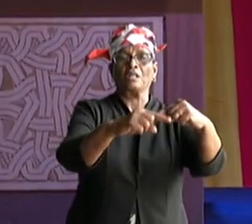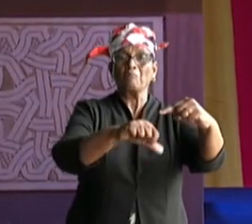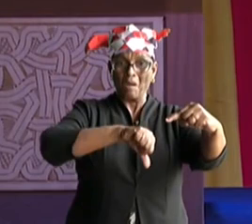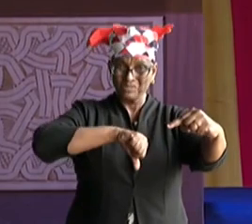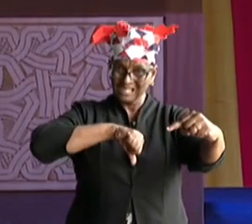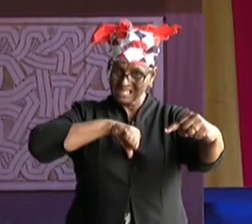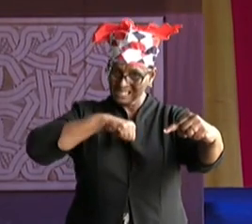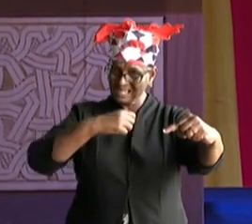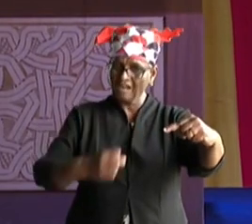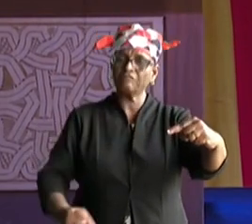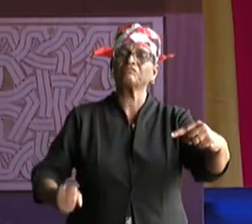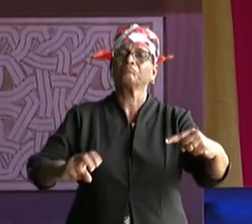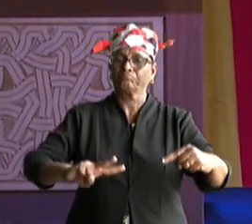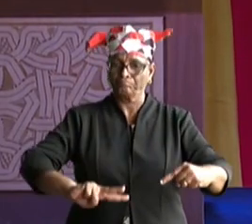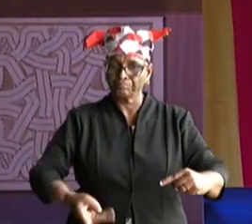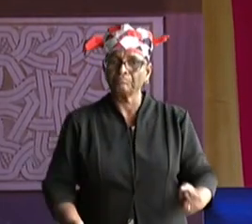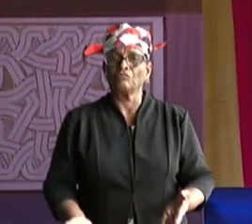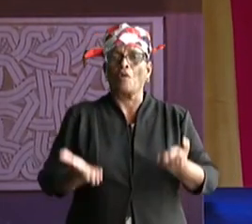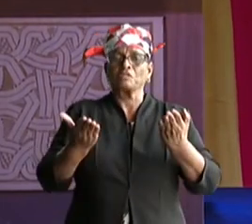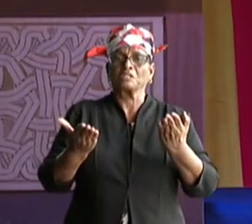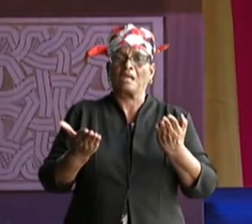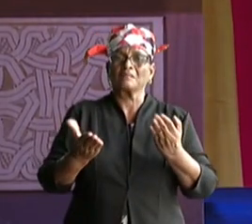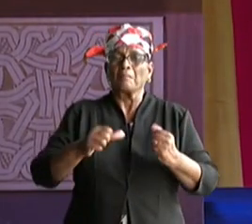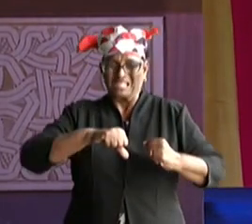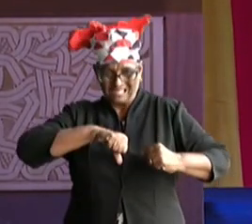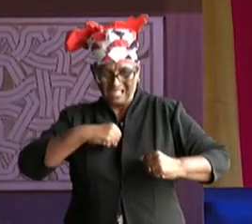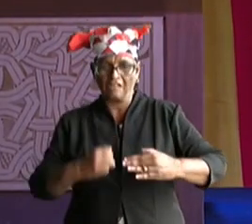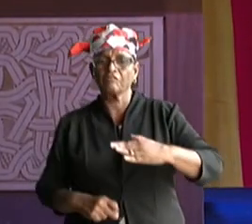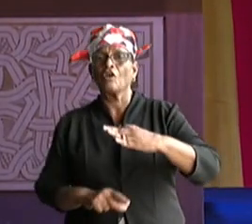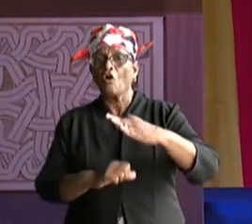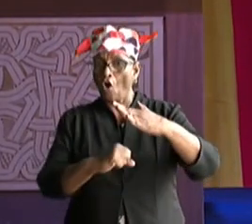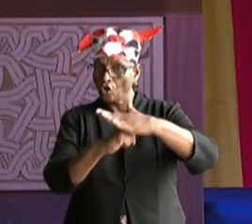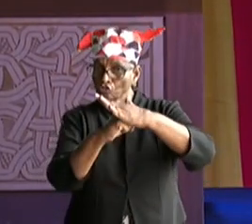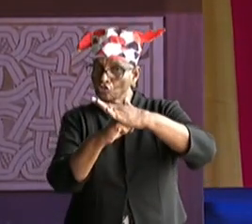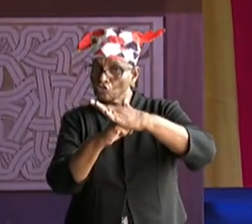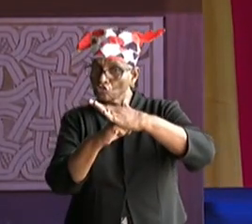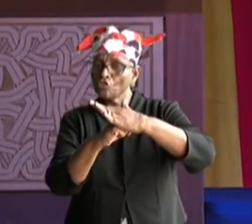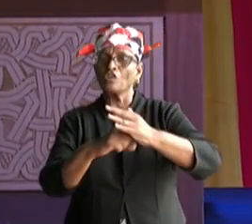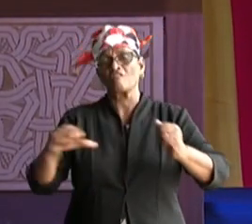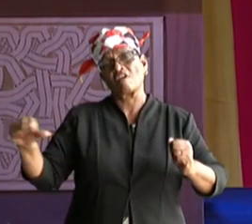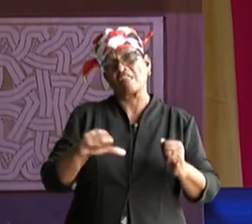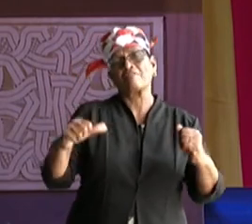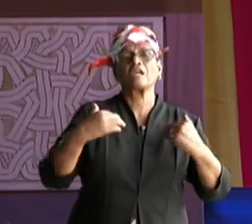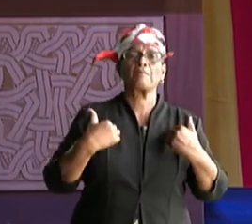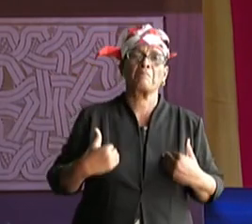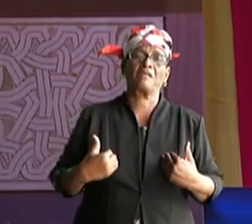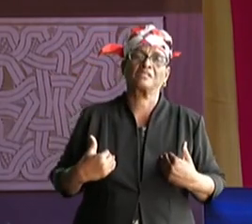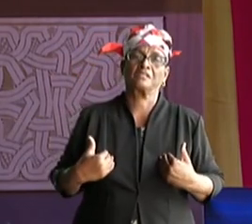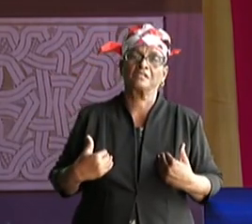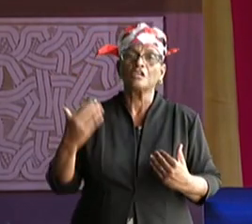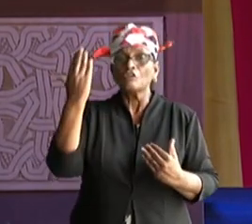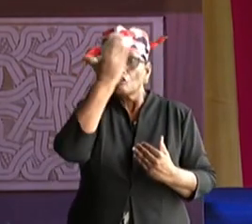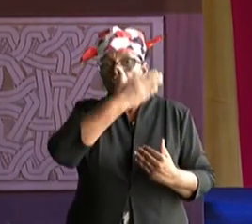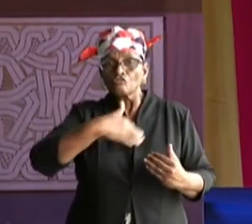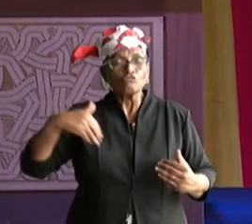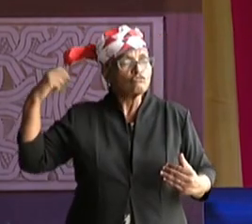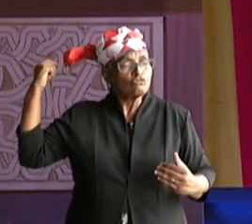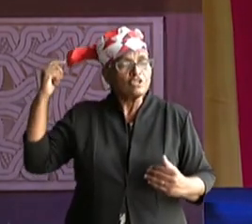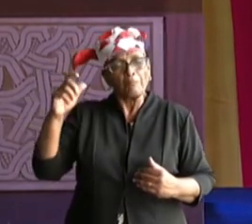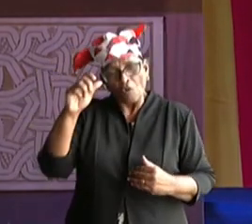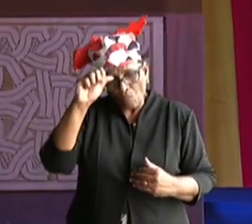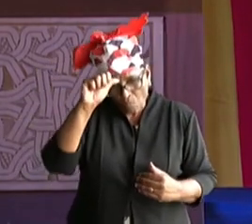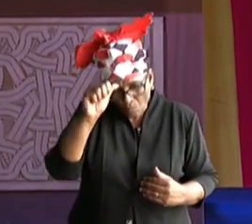kracht bewerkstelligen met de eventuele ondersteuning van bondgenoten, die Suriname als